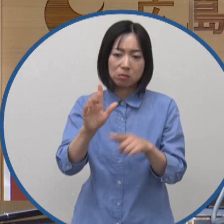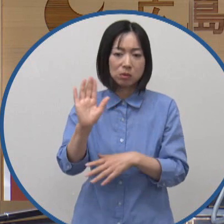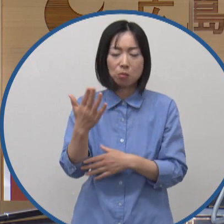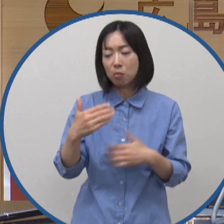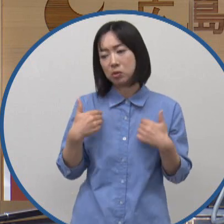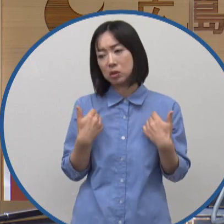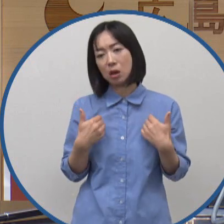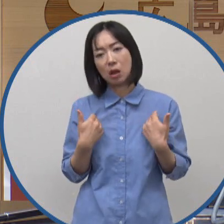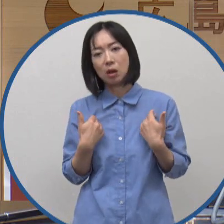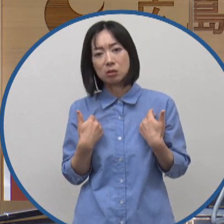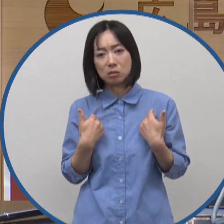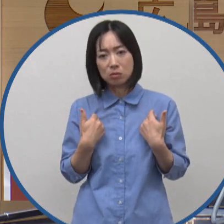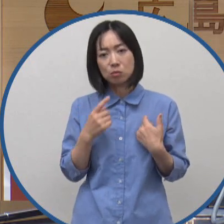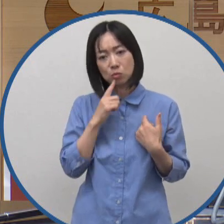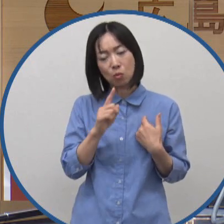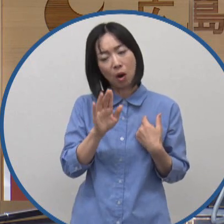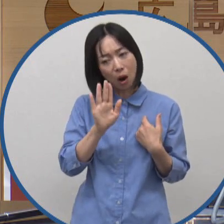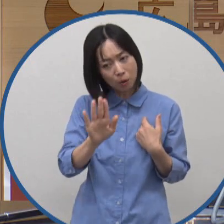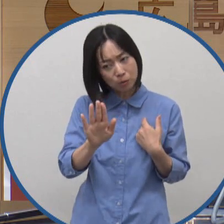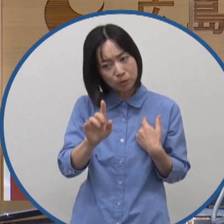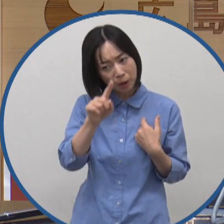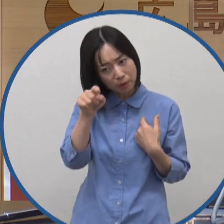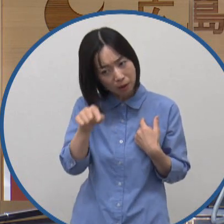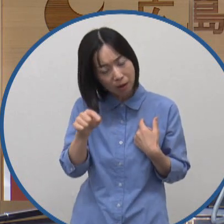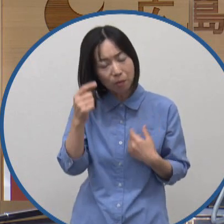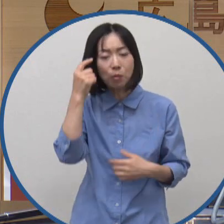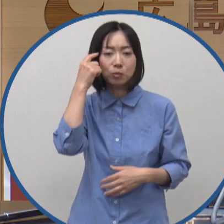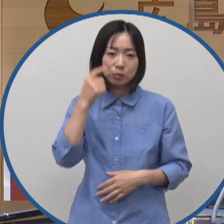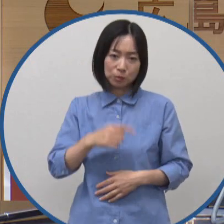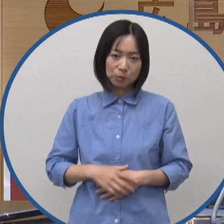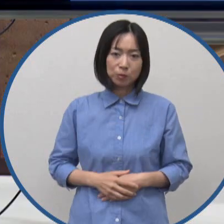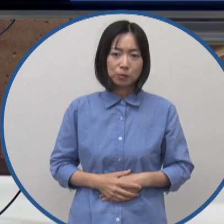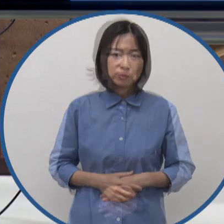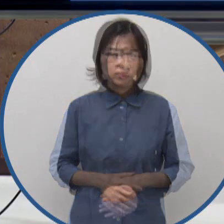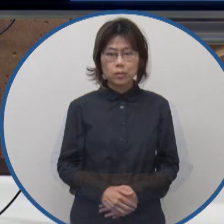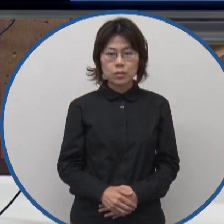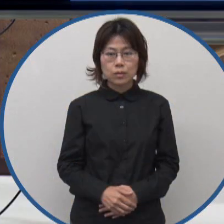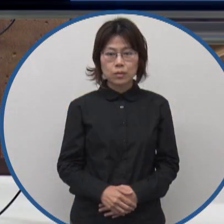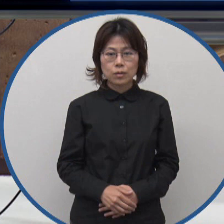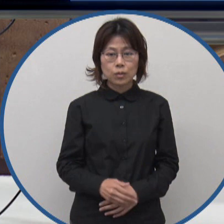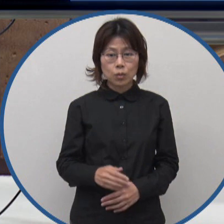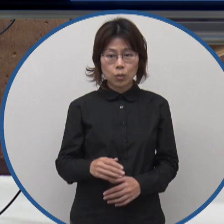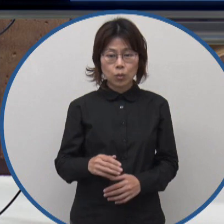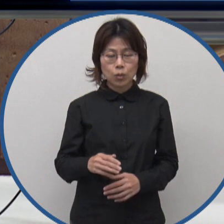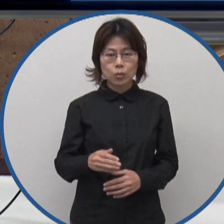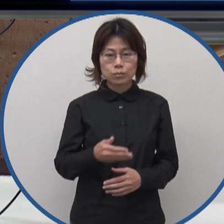はあの個人的にはですね感じています。 そうですね、